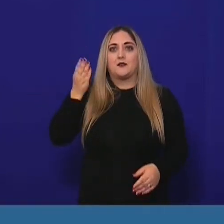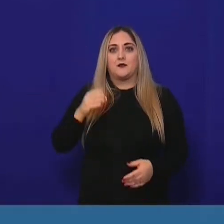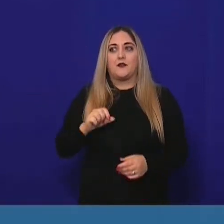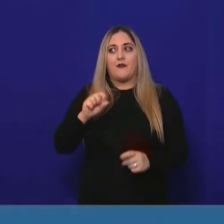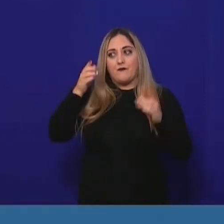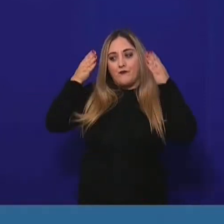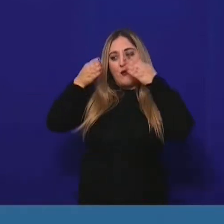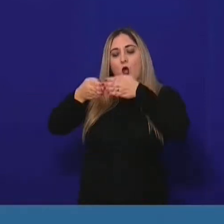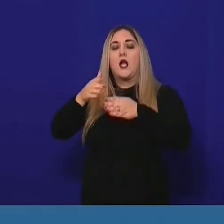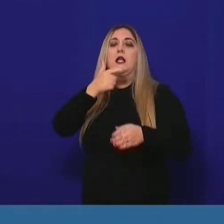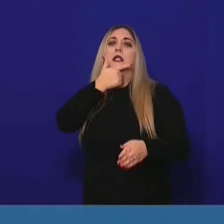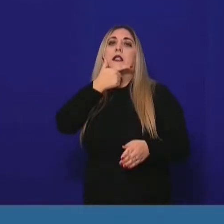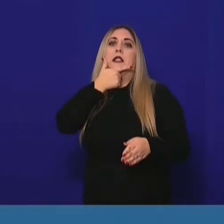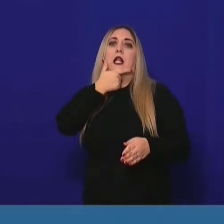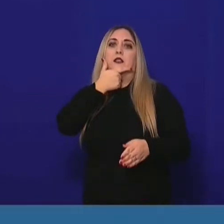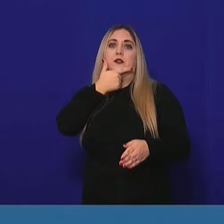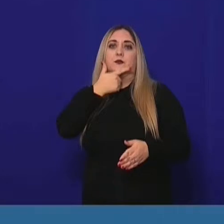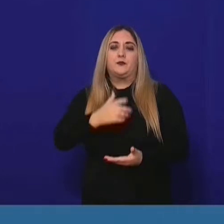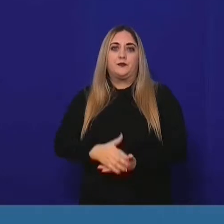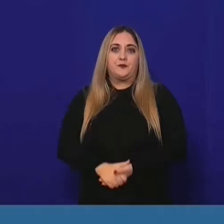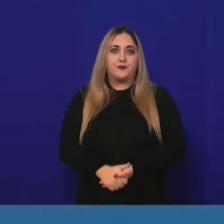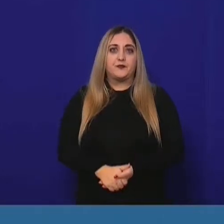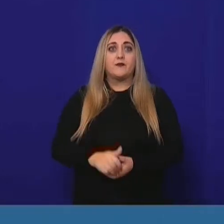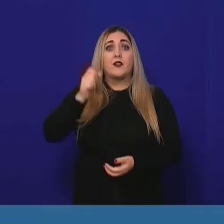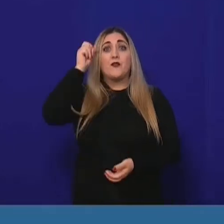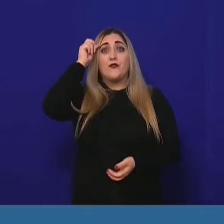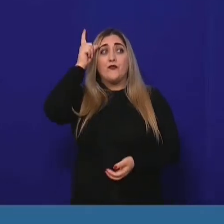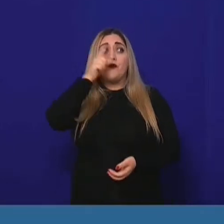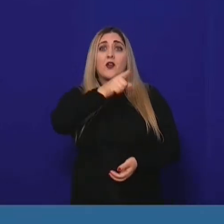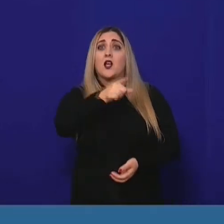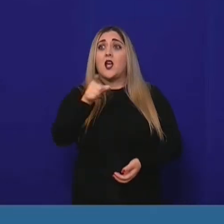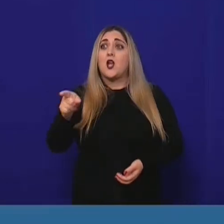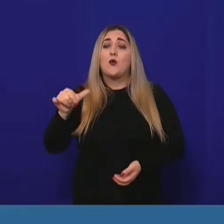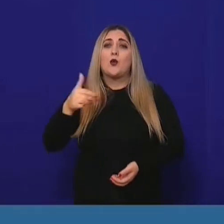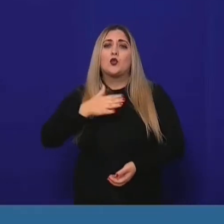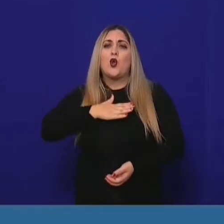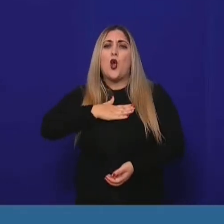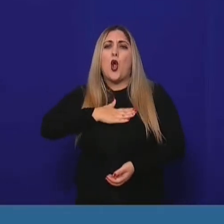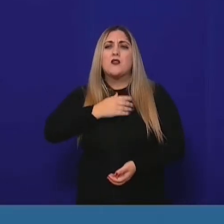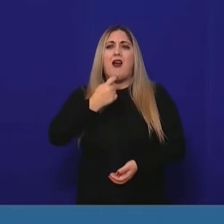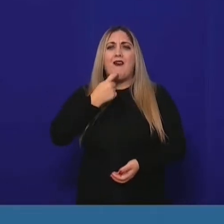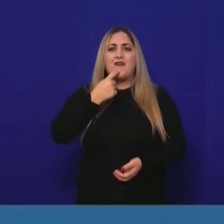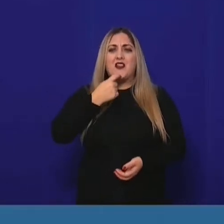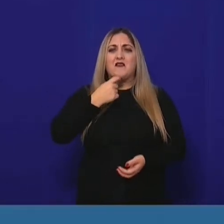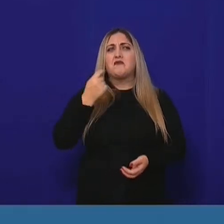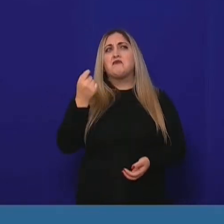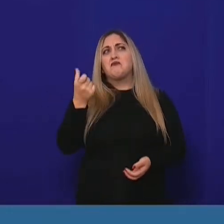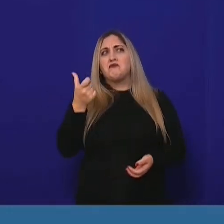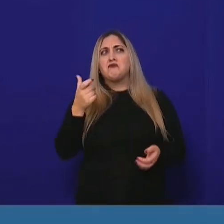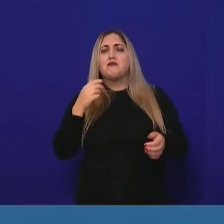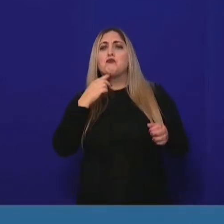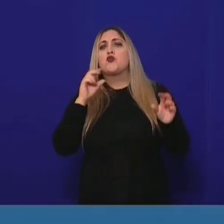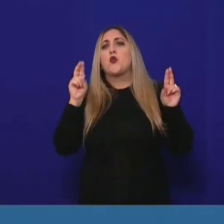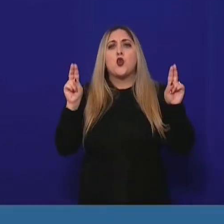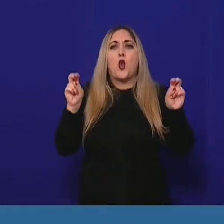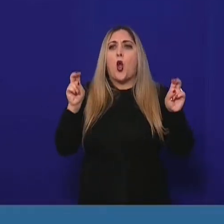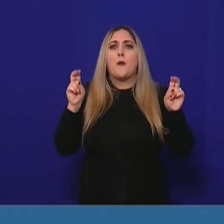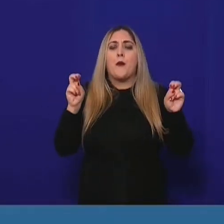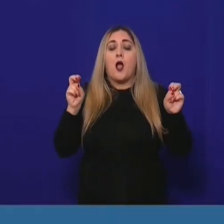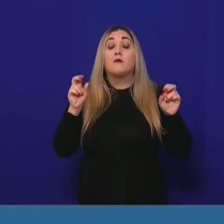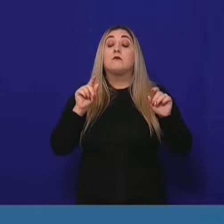mill-Ingilterra. Nfakkarkom li jekk ikolkom xi sintomi, anke jkunu sintomi ħfief li forsi taħseb li huma ta' xi reħ